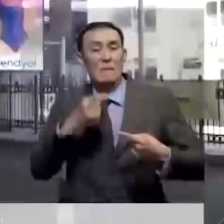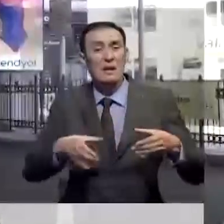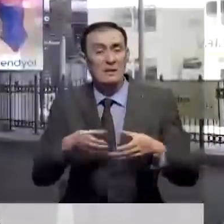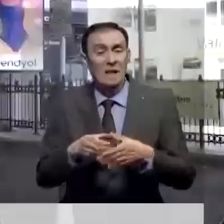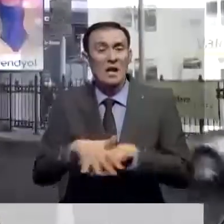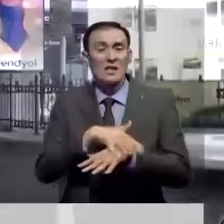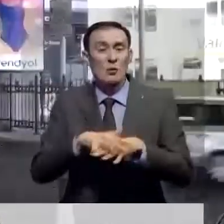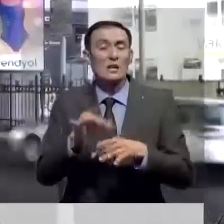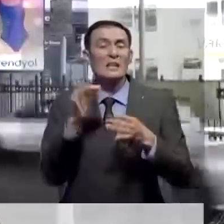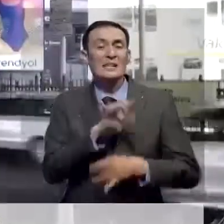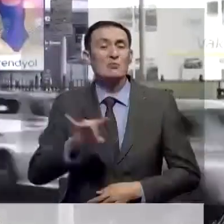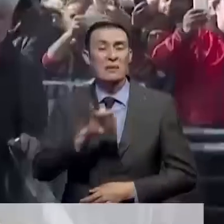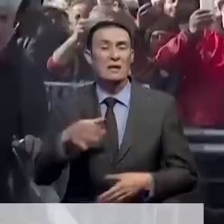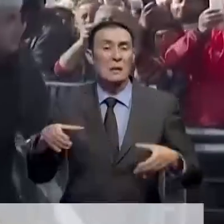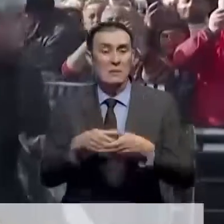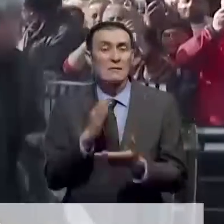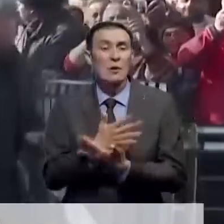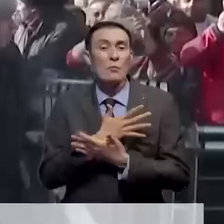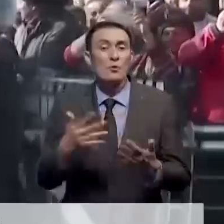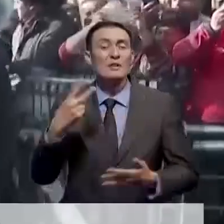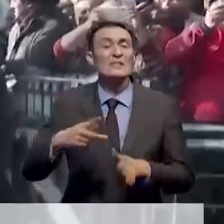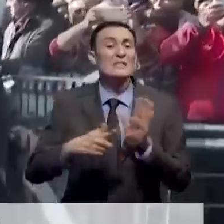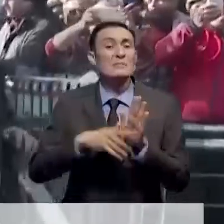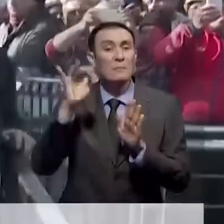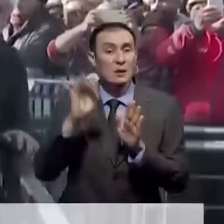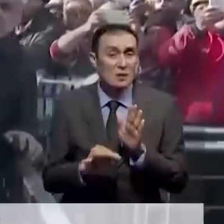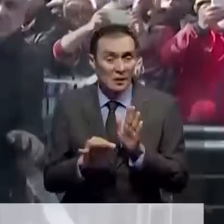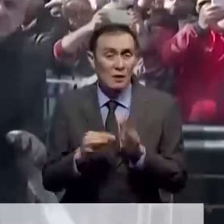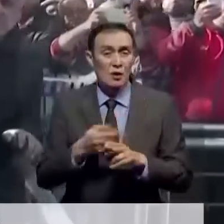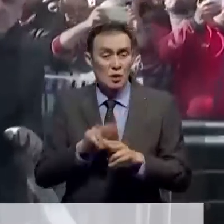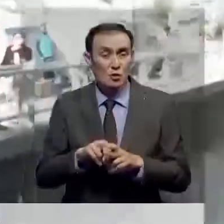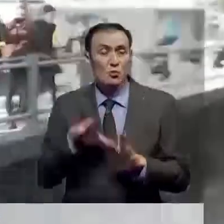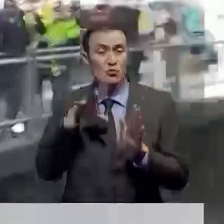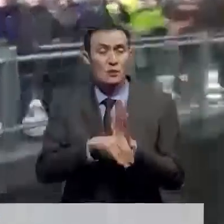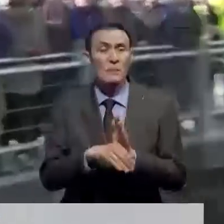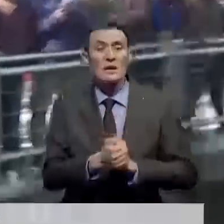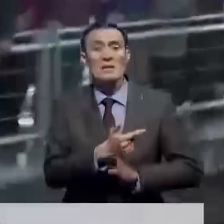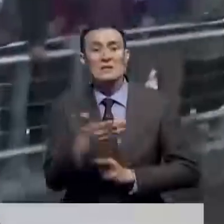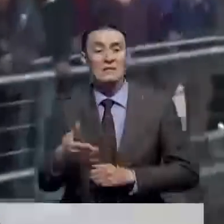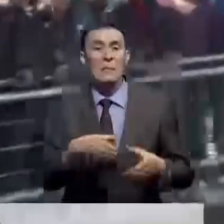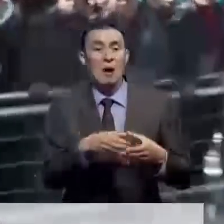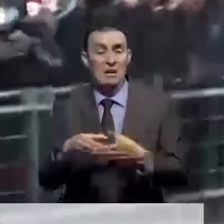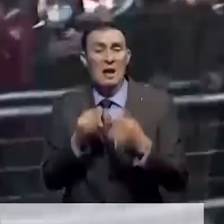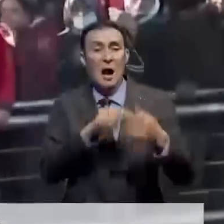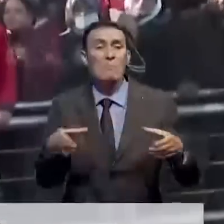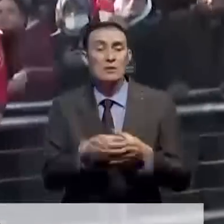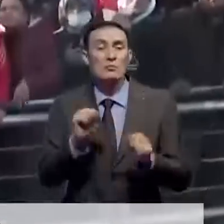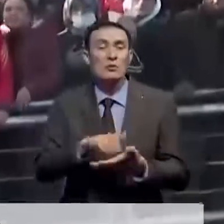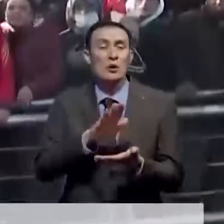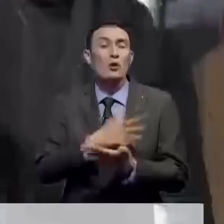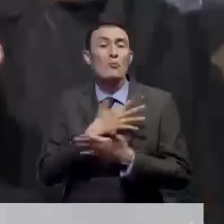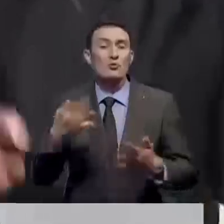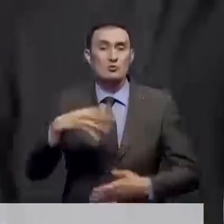противника Народно-республиканской партии составляет чуть более 27%. С учетом еще нескольких партий, оппозиция может набрать